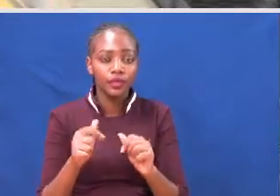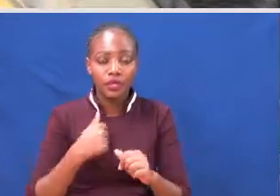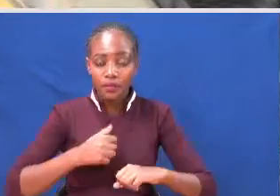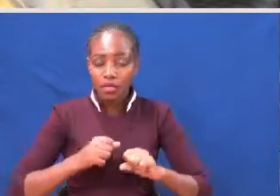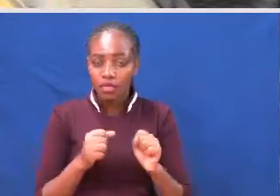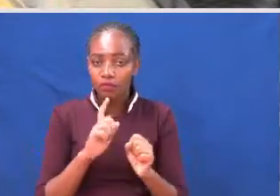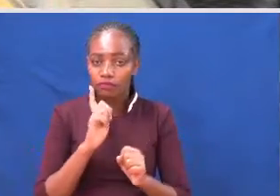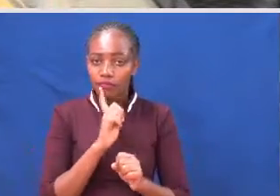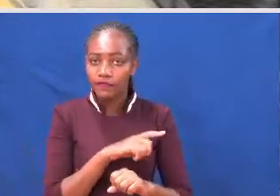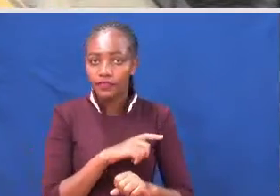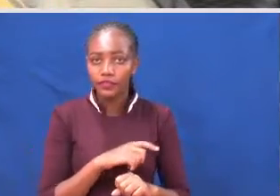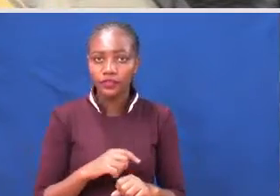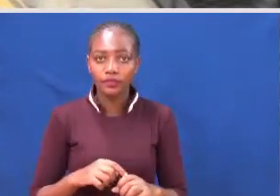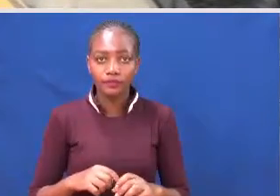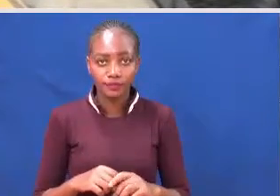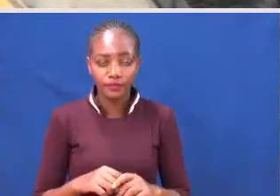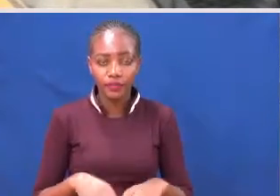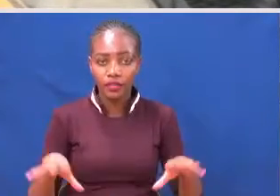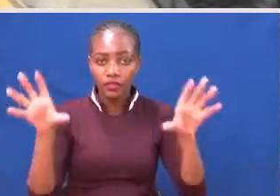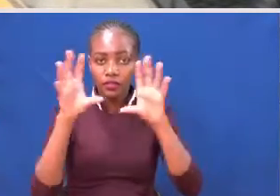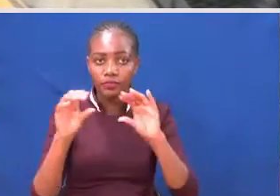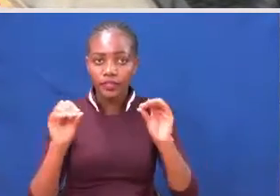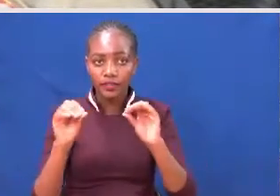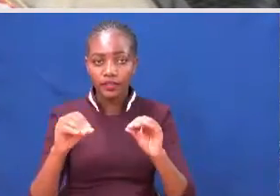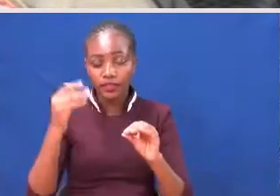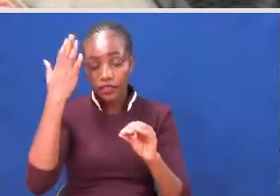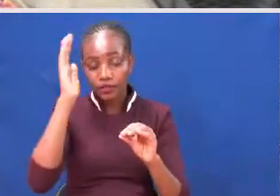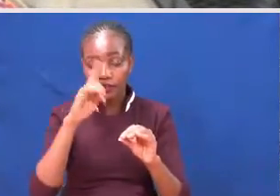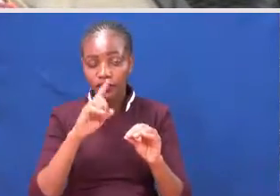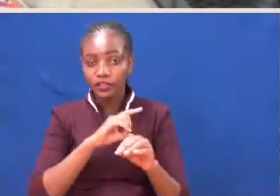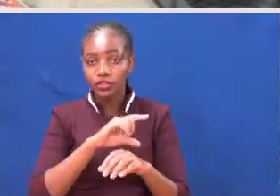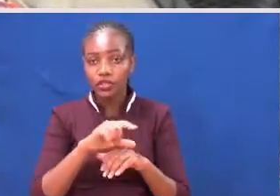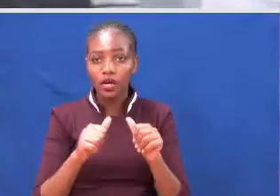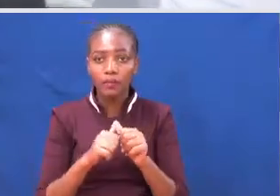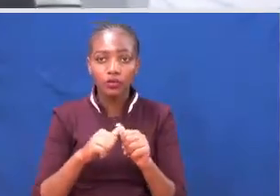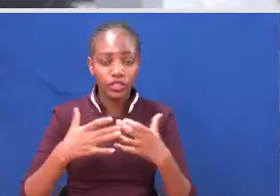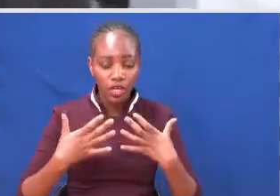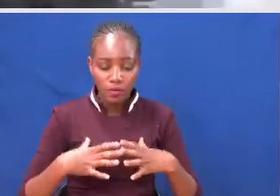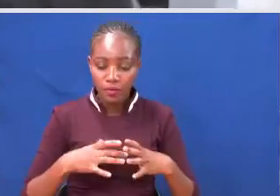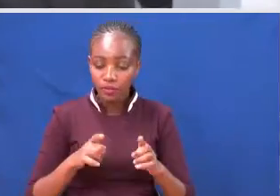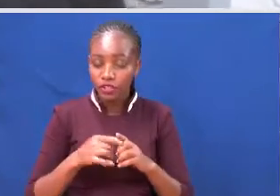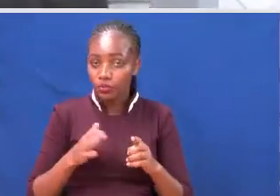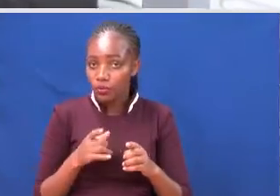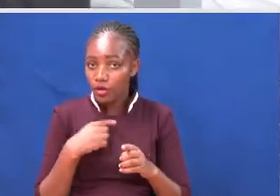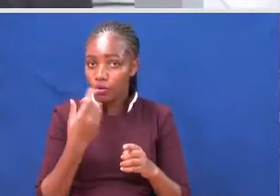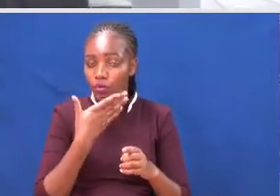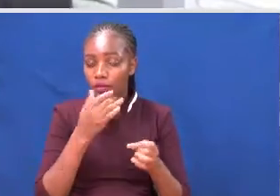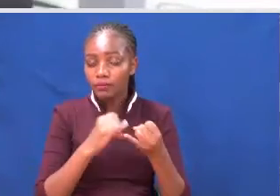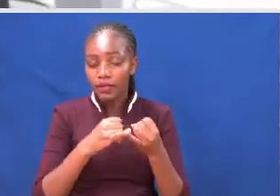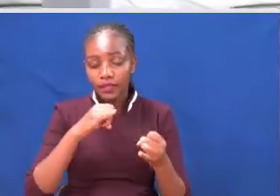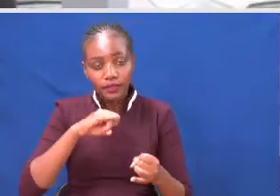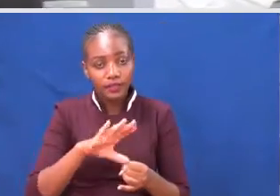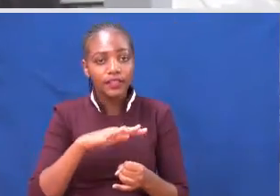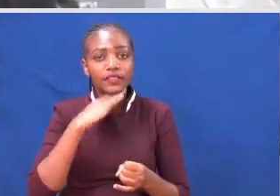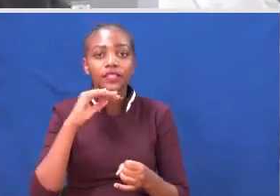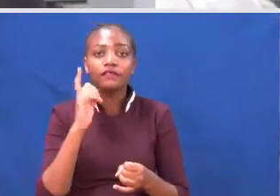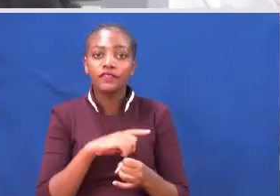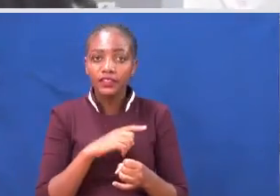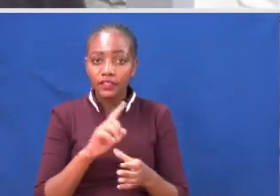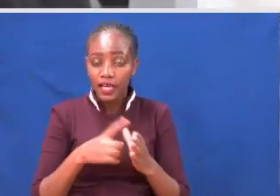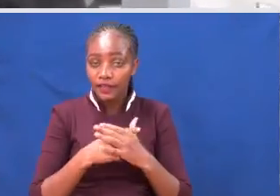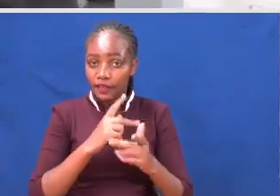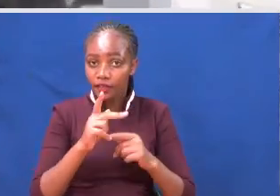hata rais yetu anahesabu wajane pamoja na watoto yatima. The second phase of the title deed issuance shall be